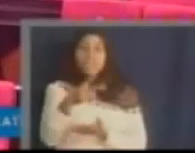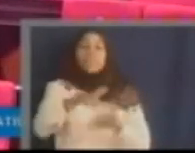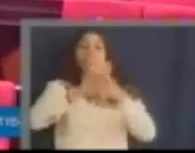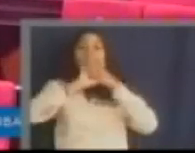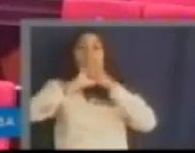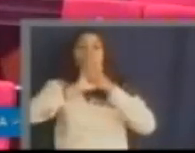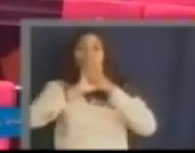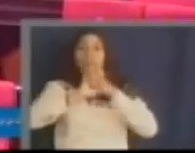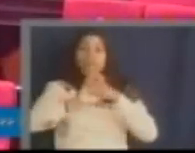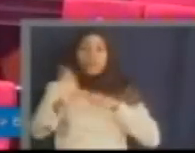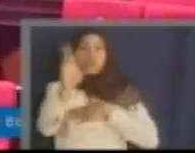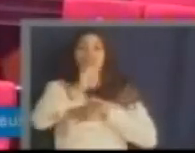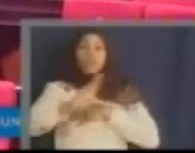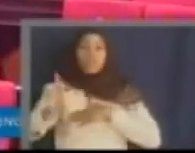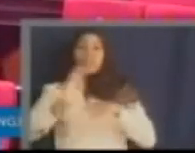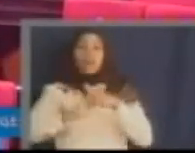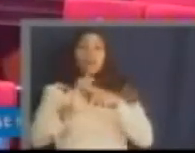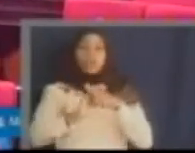Rufaa juu ya msingi huu